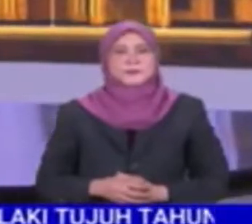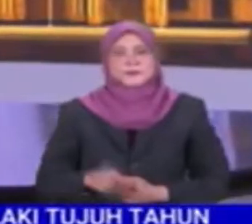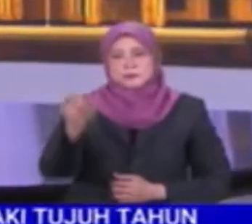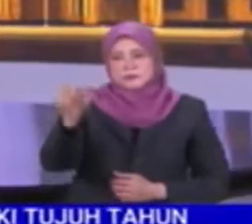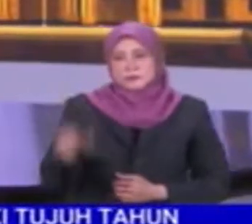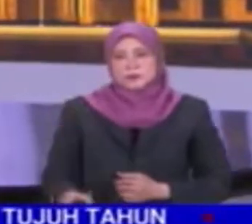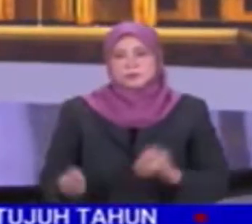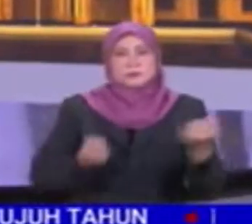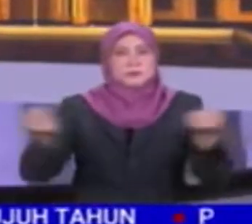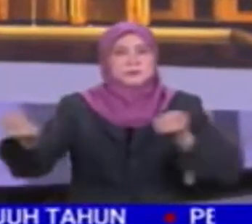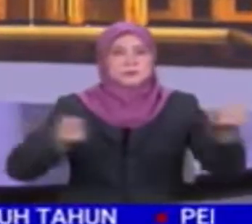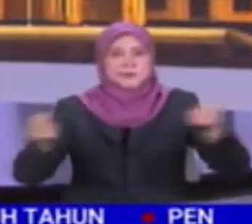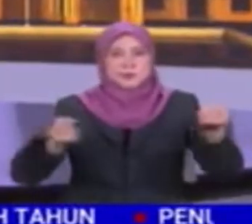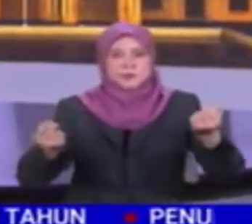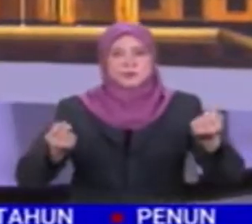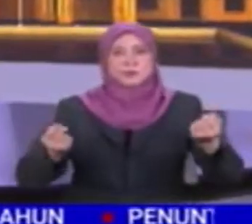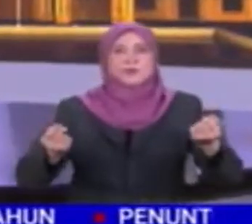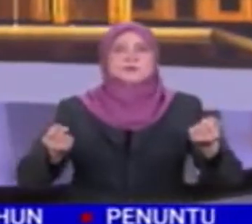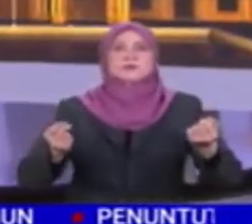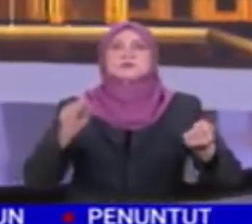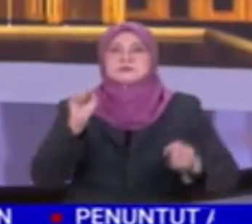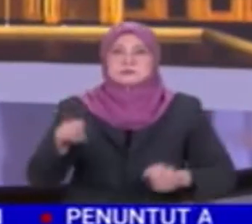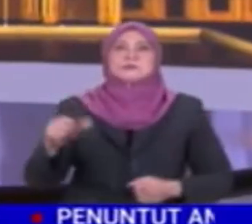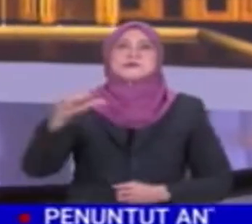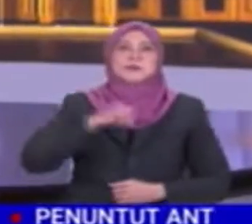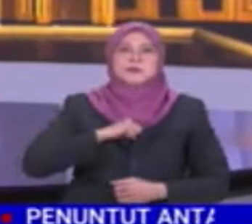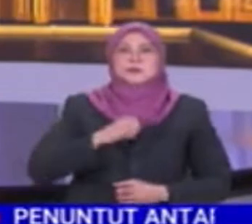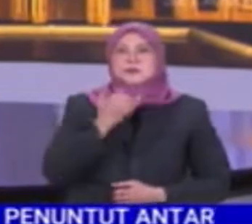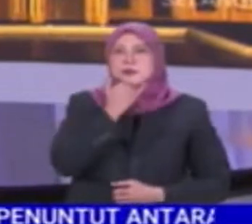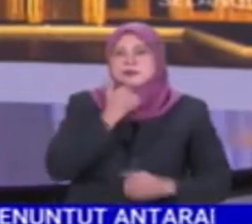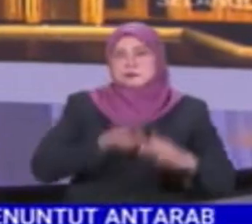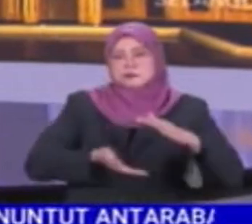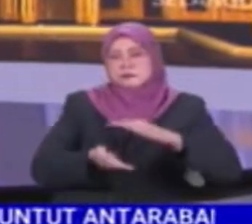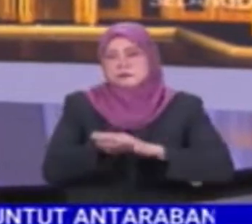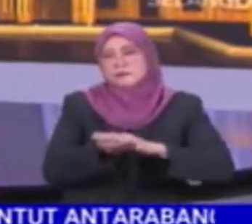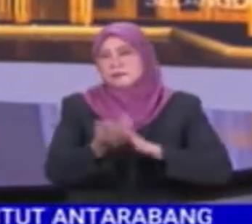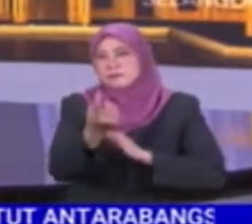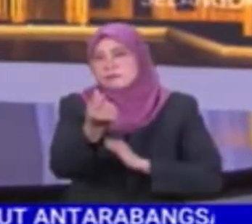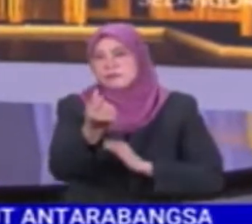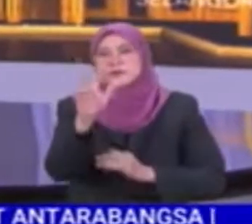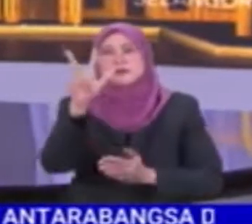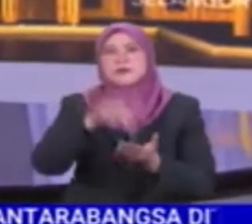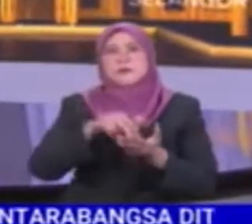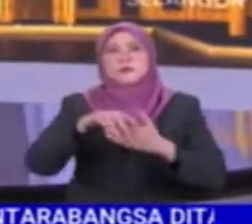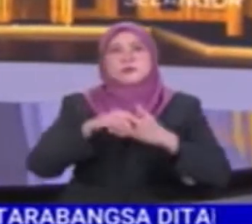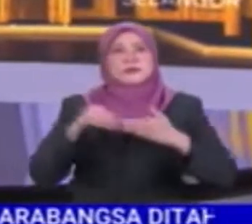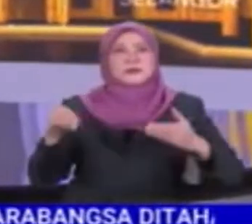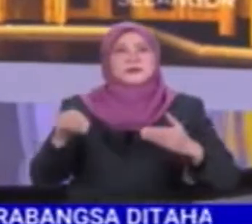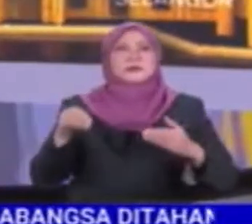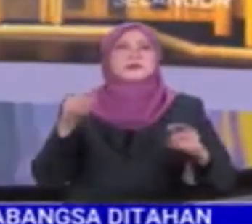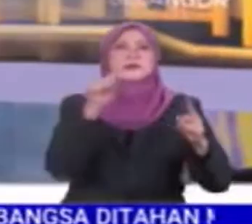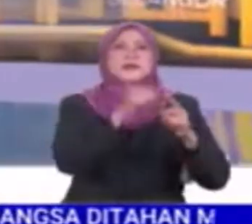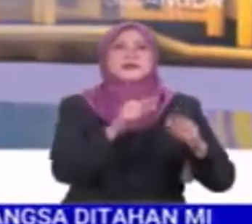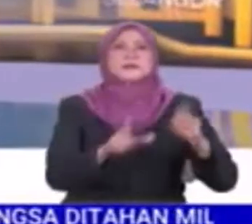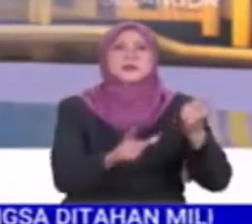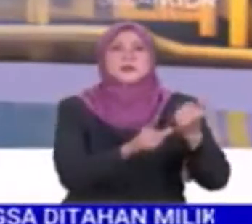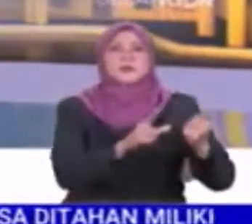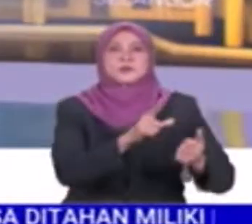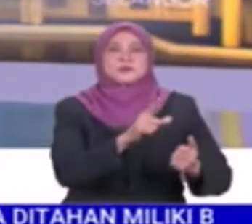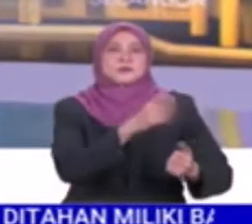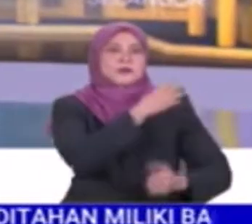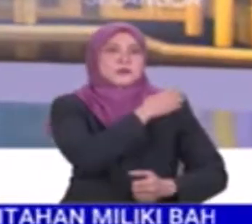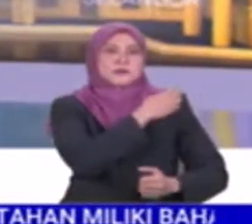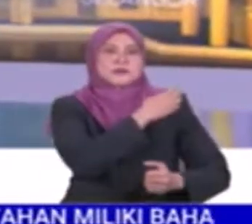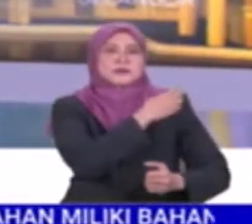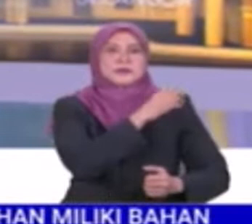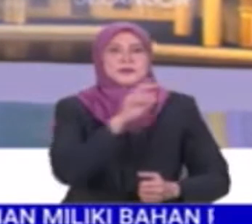Seorang pemandu lori mengaku bersalah atas pertuduhan memberi suapan wang tunai sebanyak RM3,000 kepada penolong pegawai penguatkuasa